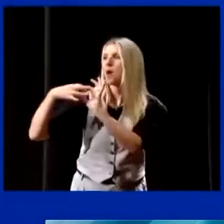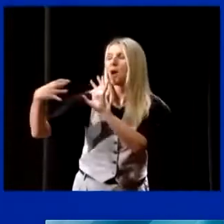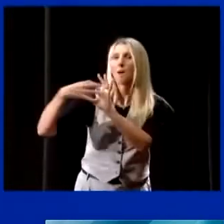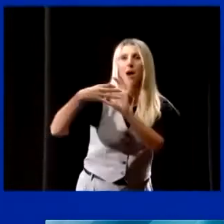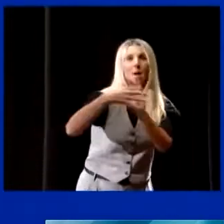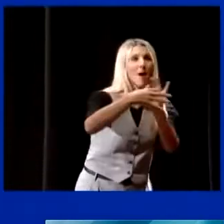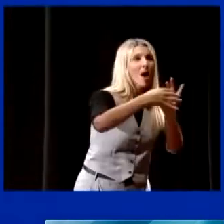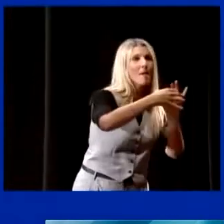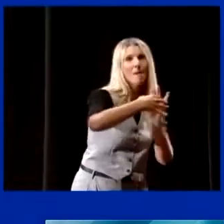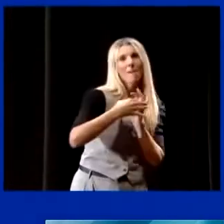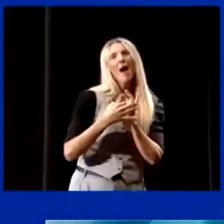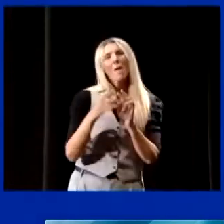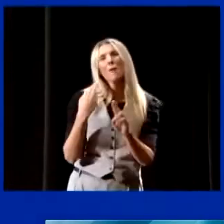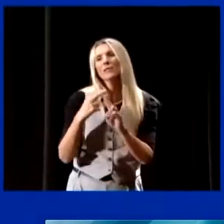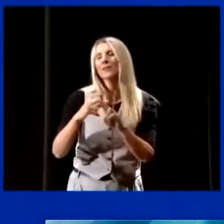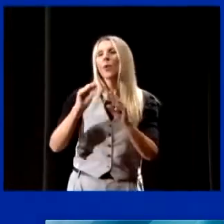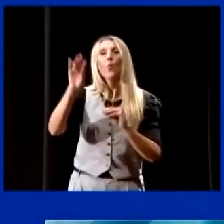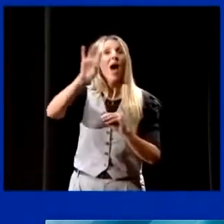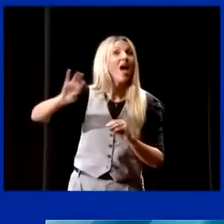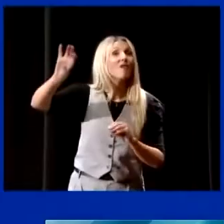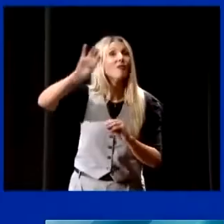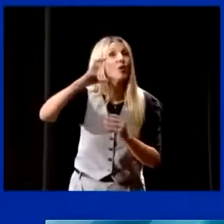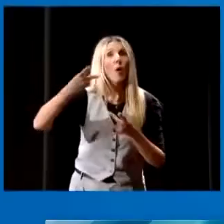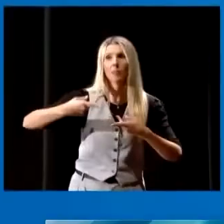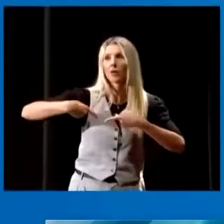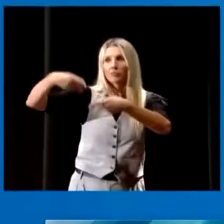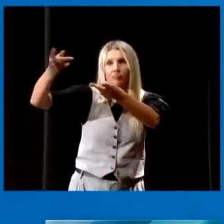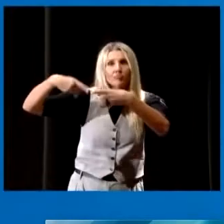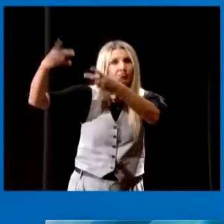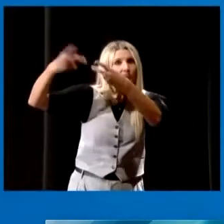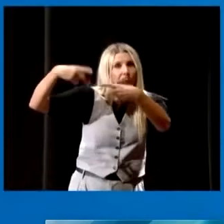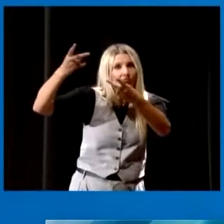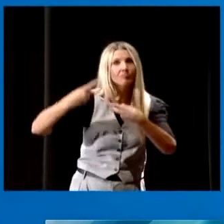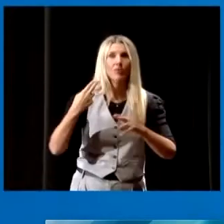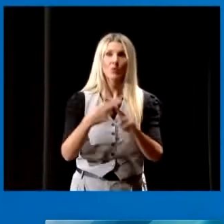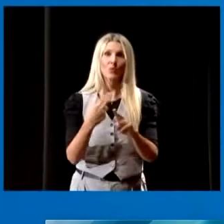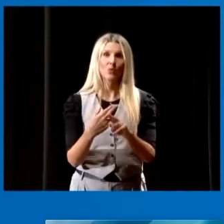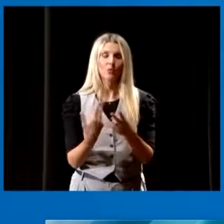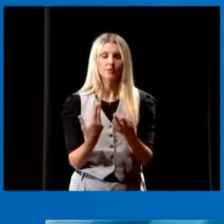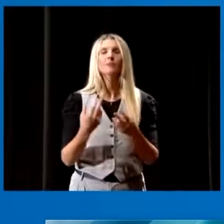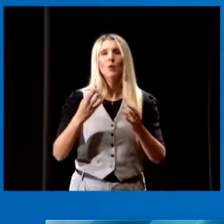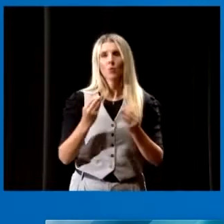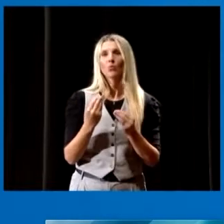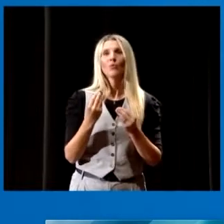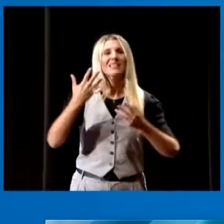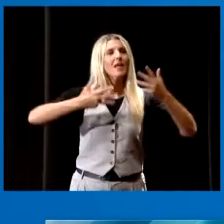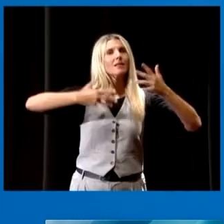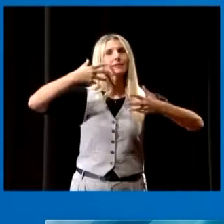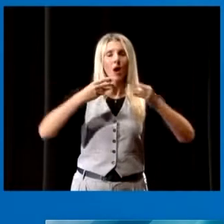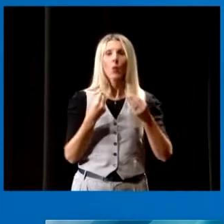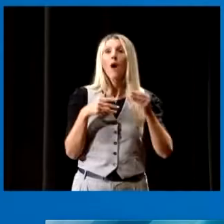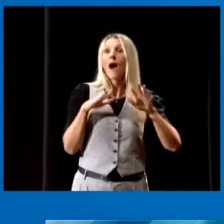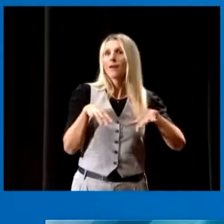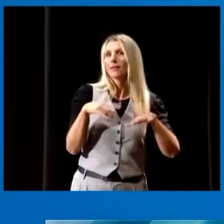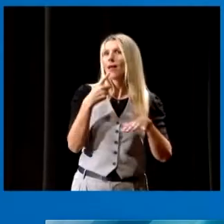κόμβο για την περιοχή της Νοτιοανατολικής Ευρώπης. Τα στοιχεία για την ανεργία δείχνουν ότι έχουμε μια βελτίωση κατά 5,5